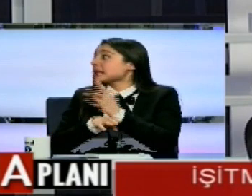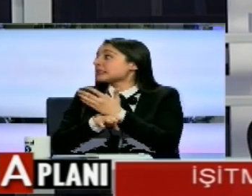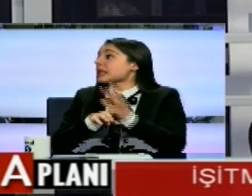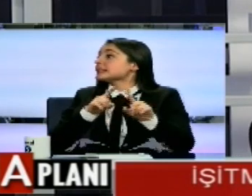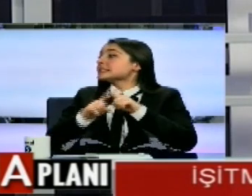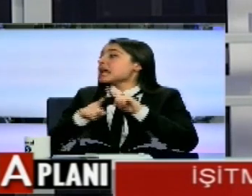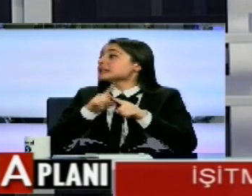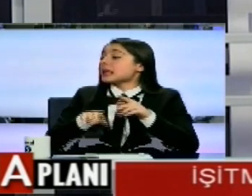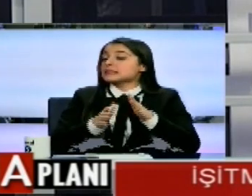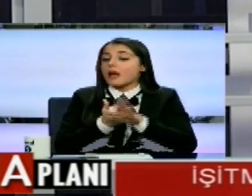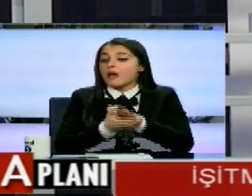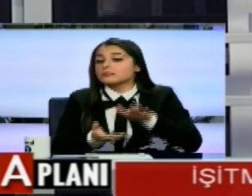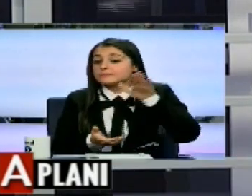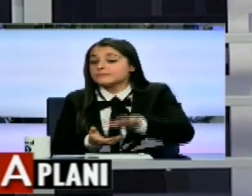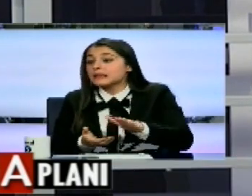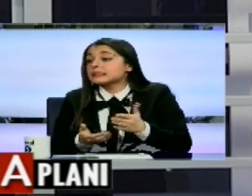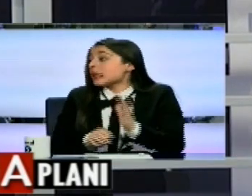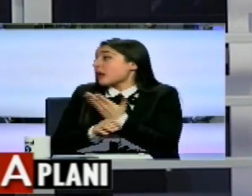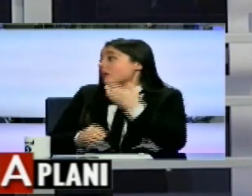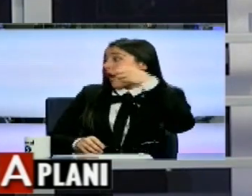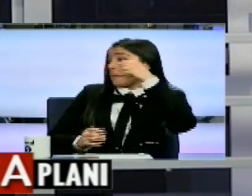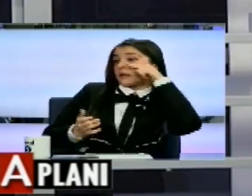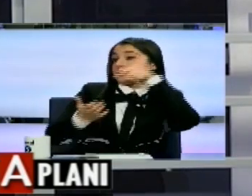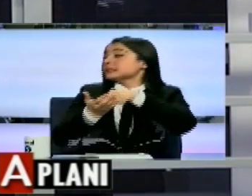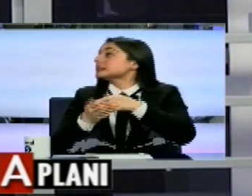siyasete giriyor ve neden AK Parti'yi seçti